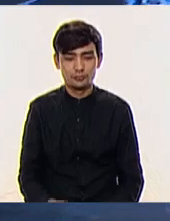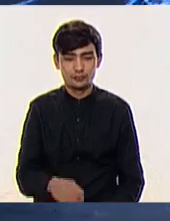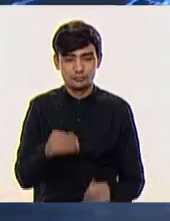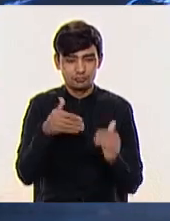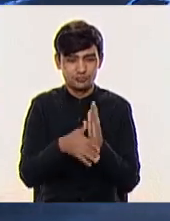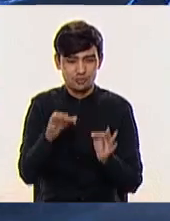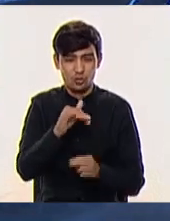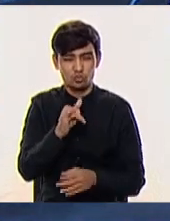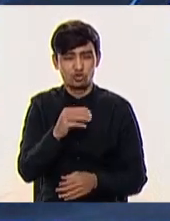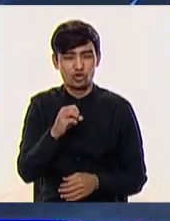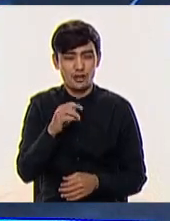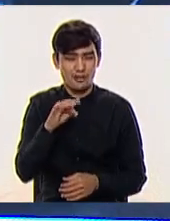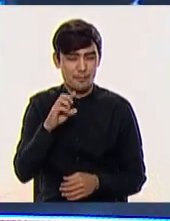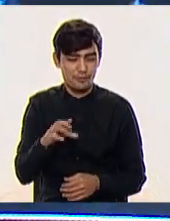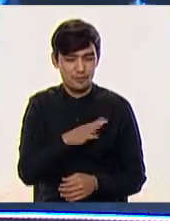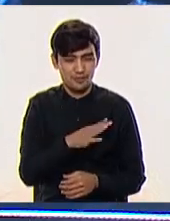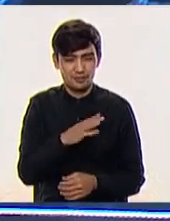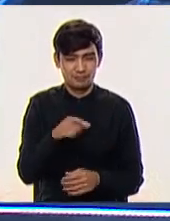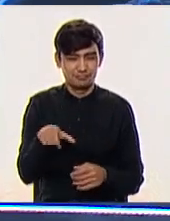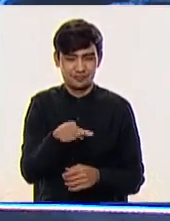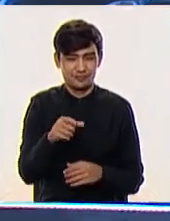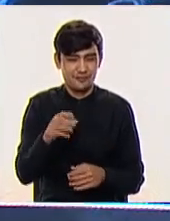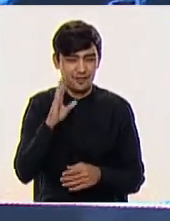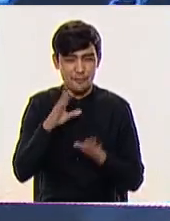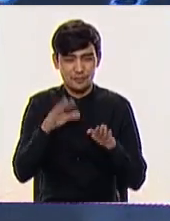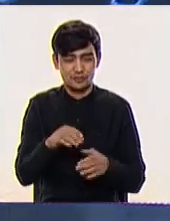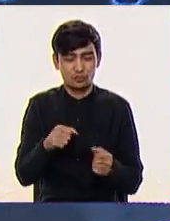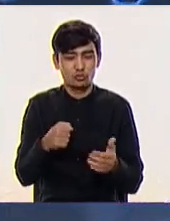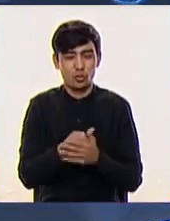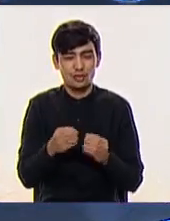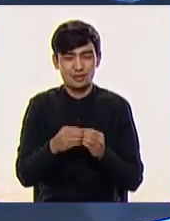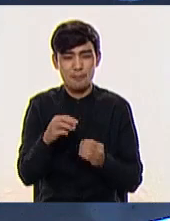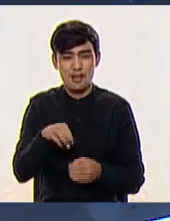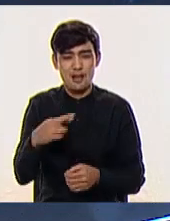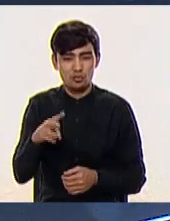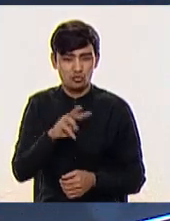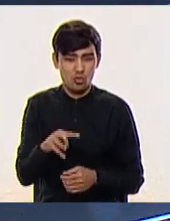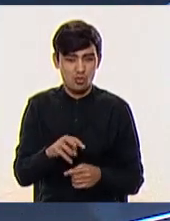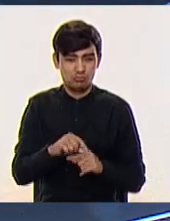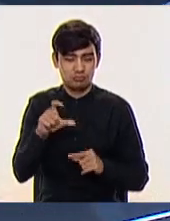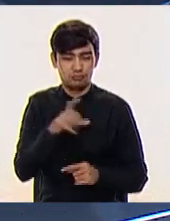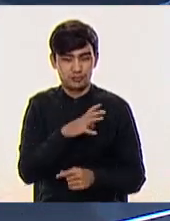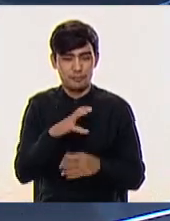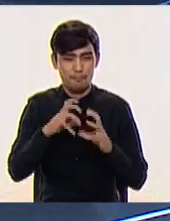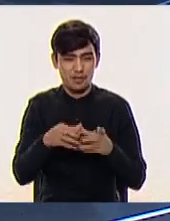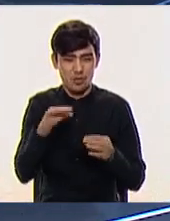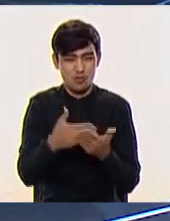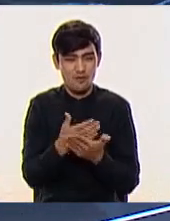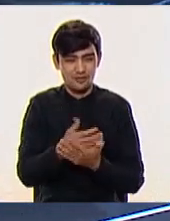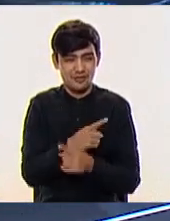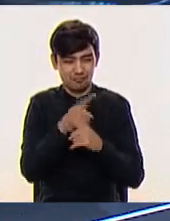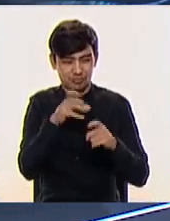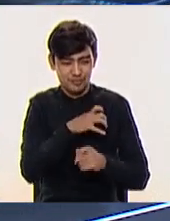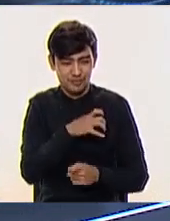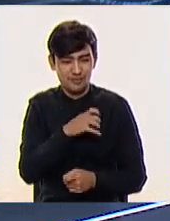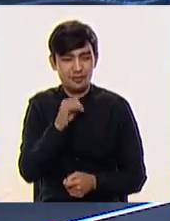Ущерб от севшего на мель в Суэцком канале судна возрос до 10 миллиардов долларов. Еще утром мировые информагентства